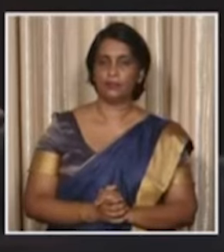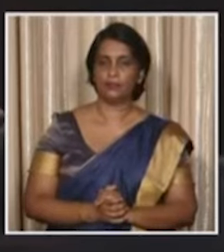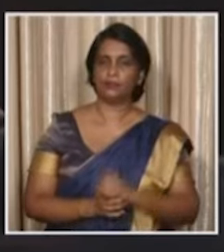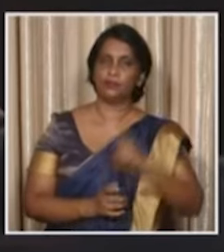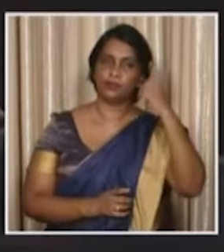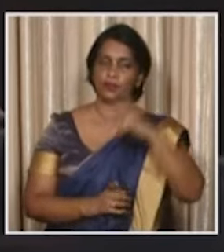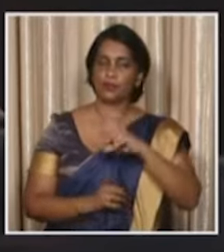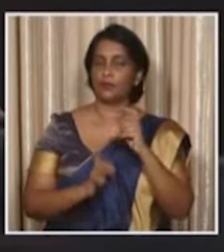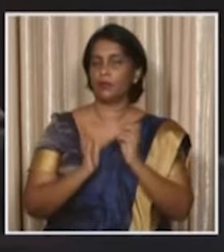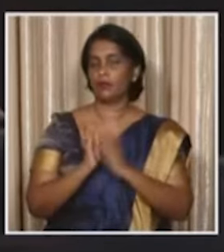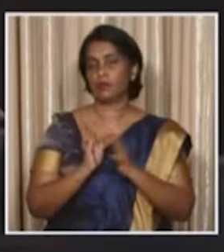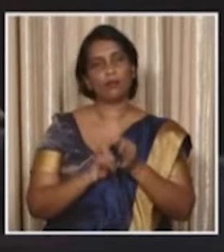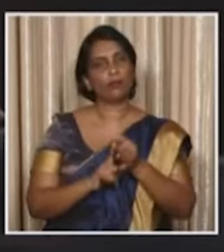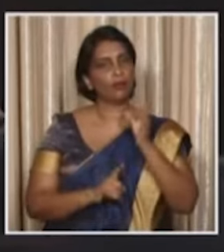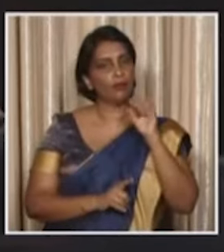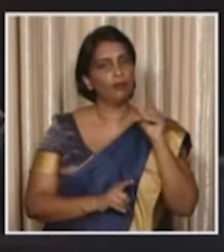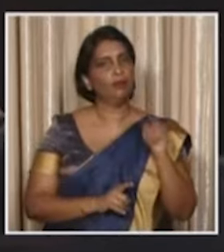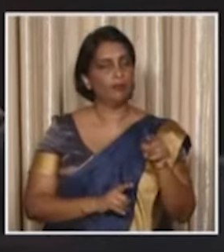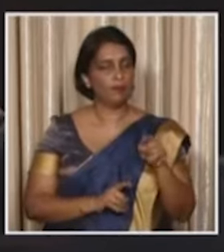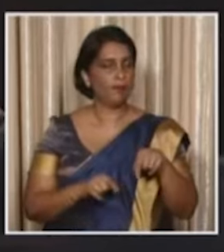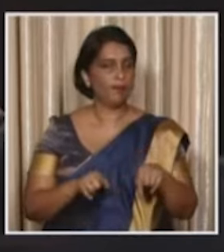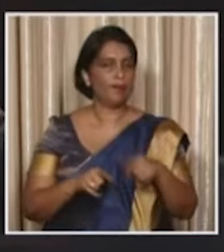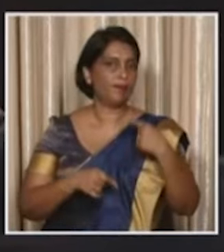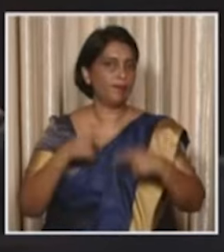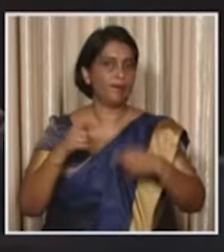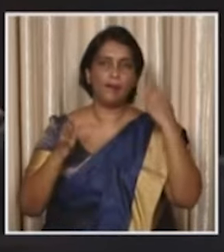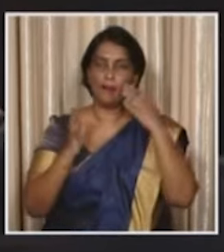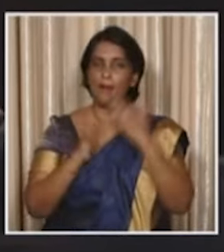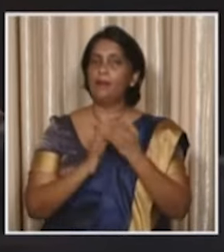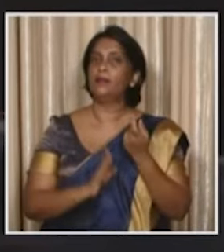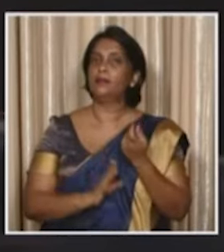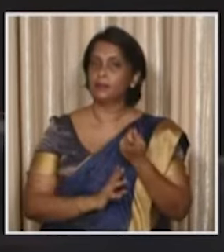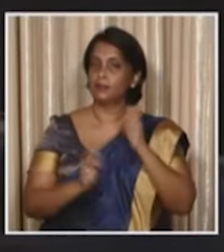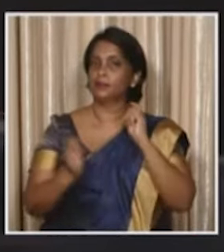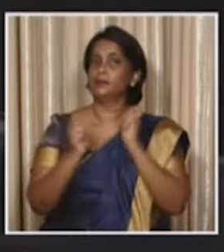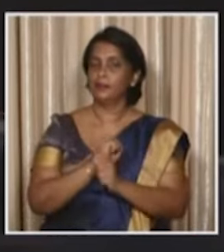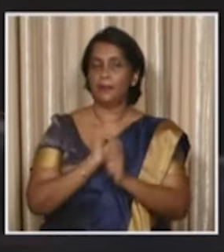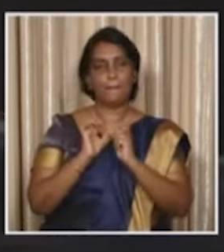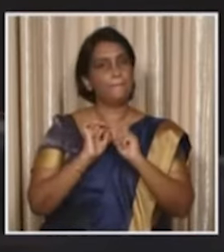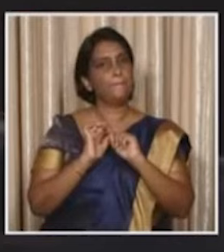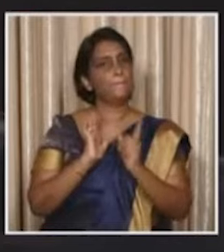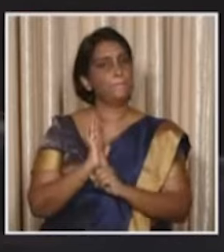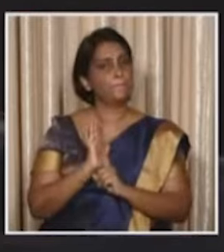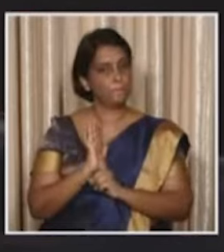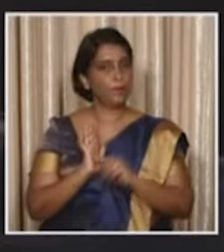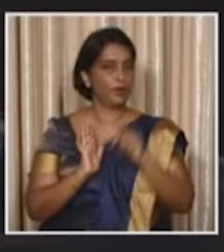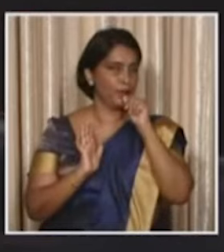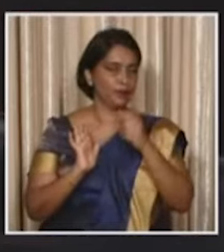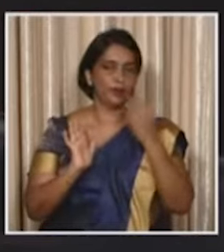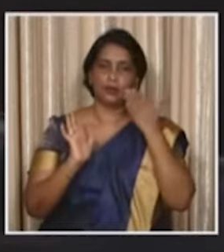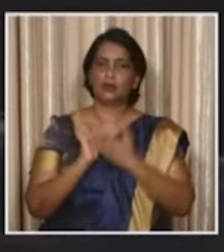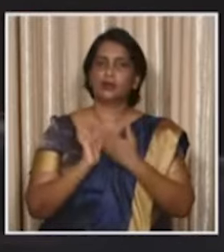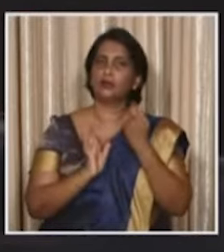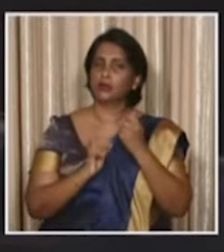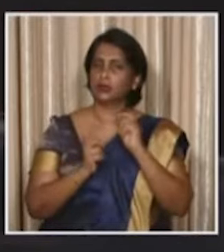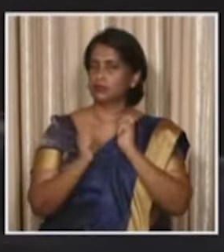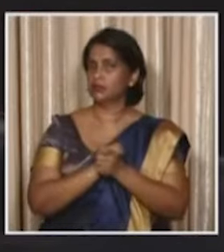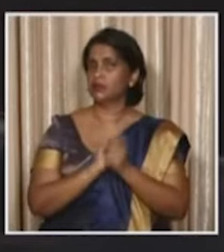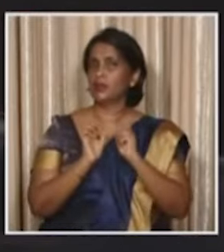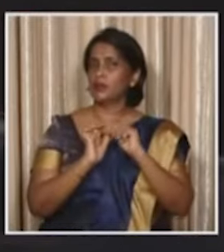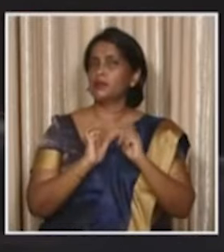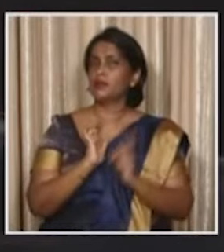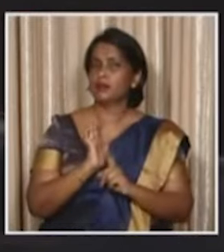කාර්යක සභාපතිතුමනි, අද විවාදයට ගන්නේ ආර්ථික පරිවර්තන පනත. ඉතා පැහැදිලිව මේ ආර්ථික පරිවර්තන